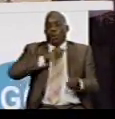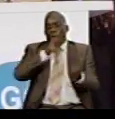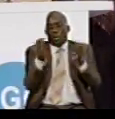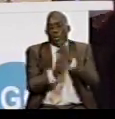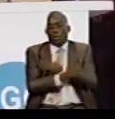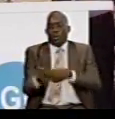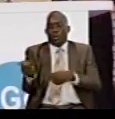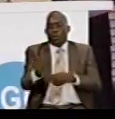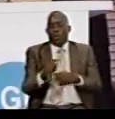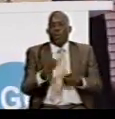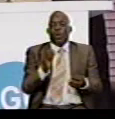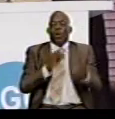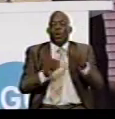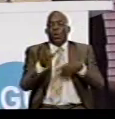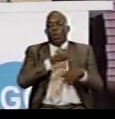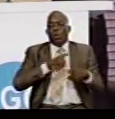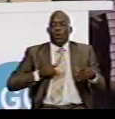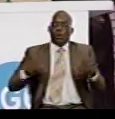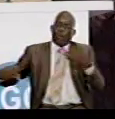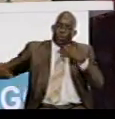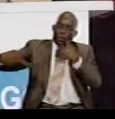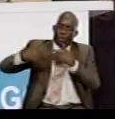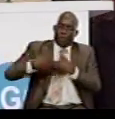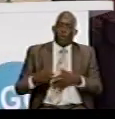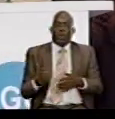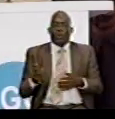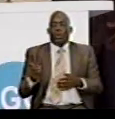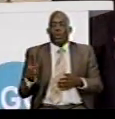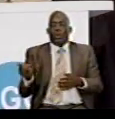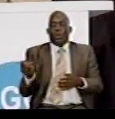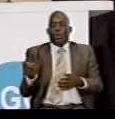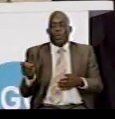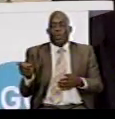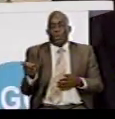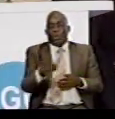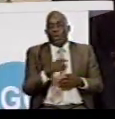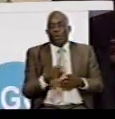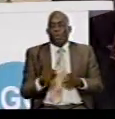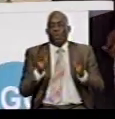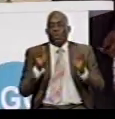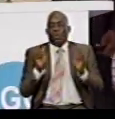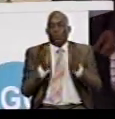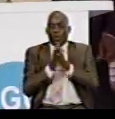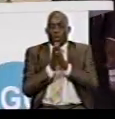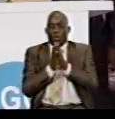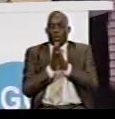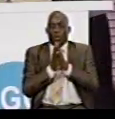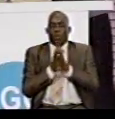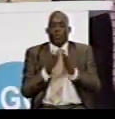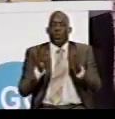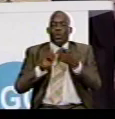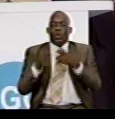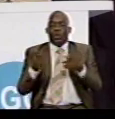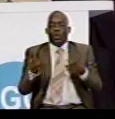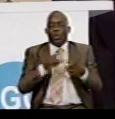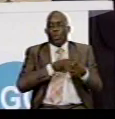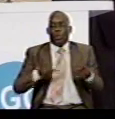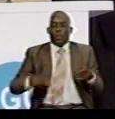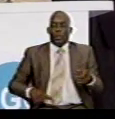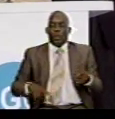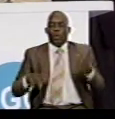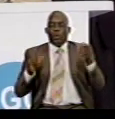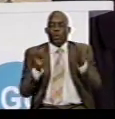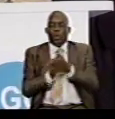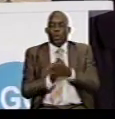God, restore them. Oh Seigneur, restaure-les. Can we pray? Pouvons-nous prier? Unto the Lord. Oh Seigneur. We are